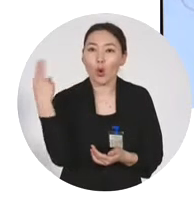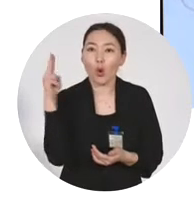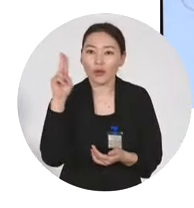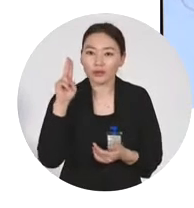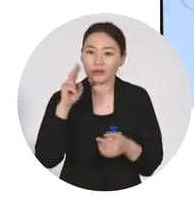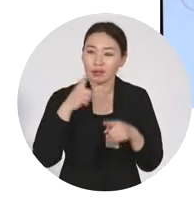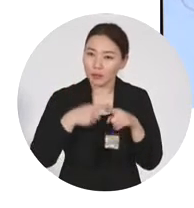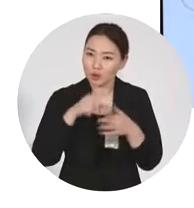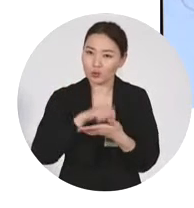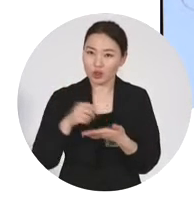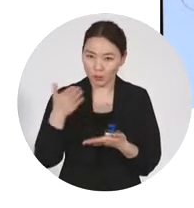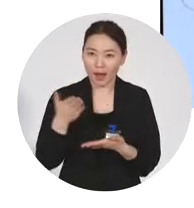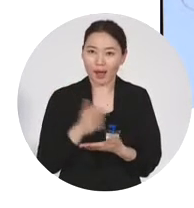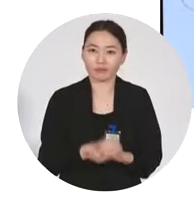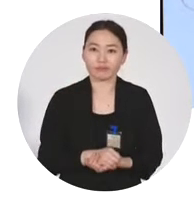эхшгээр төгссөн үйл үгэндээр